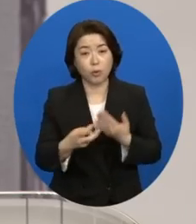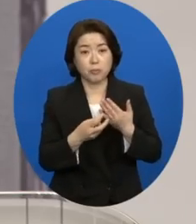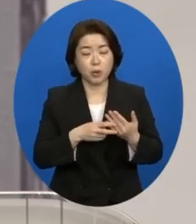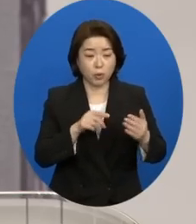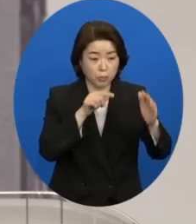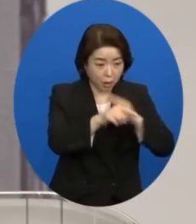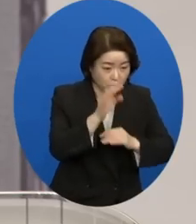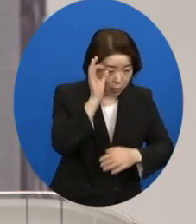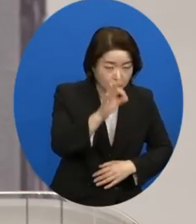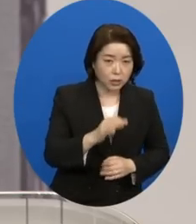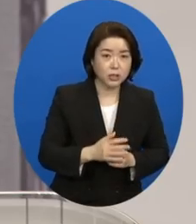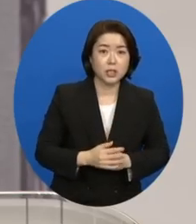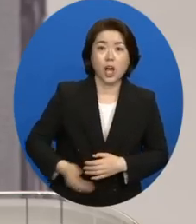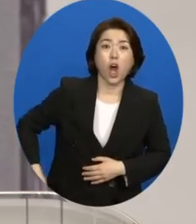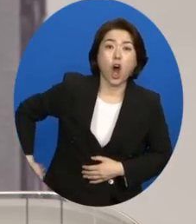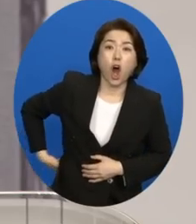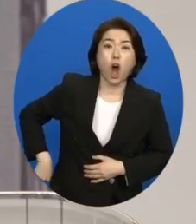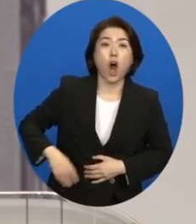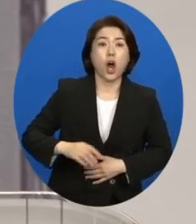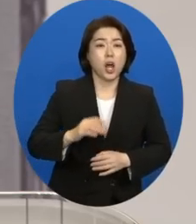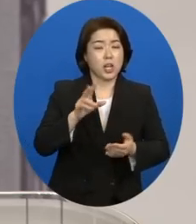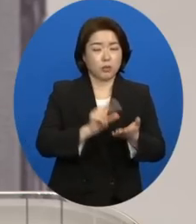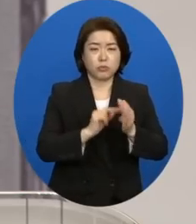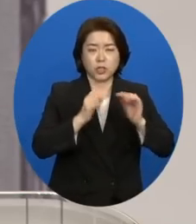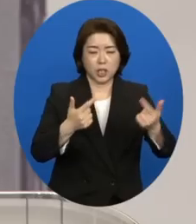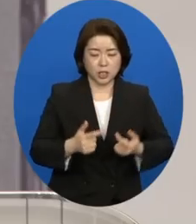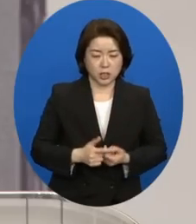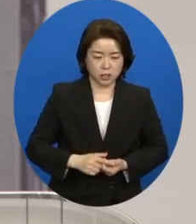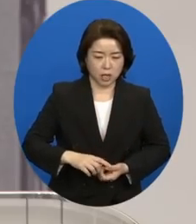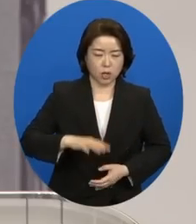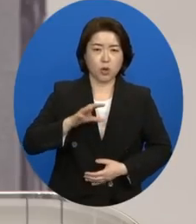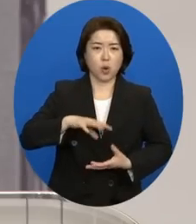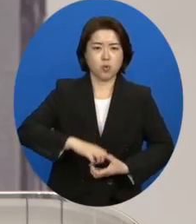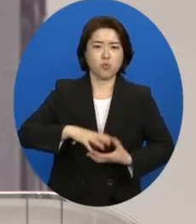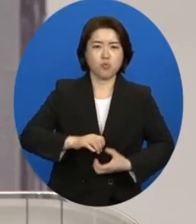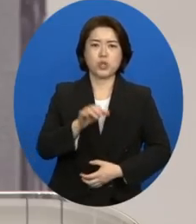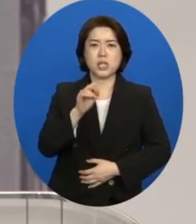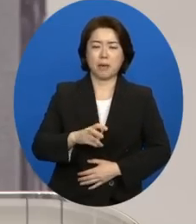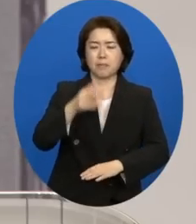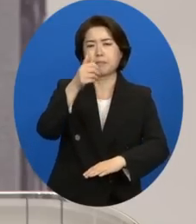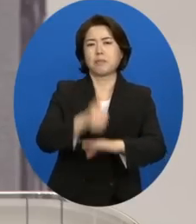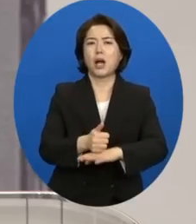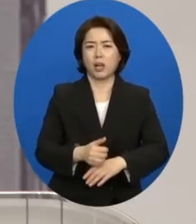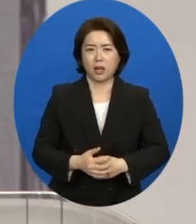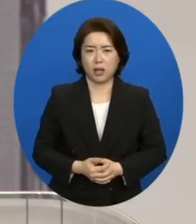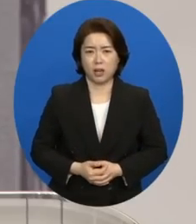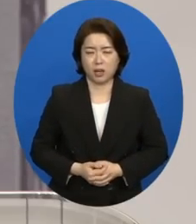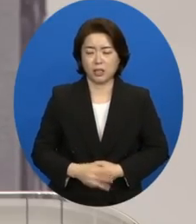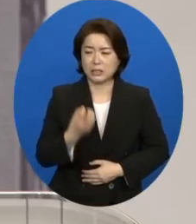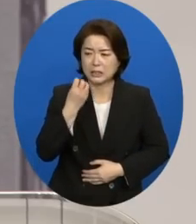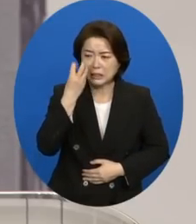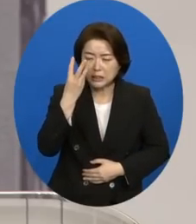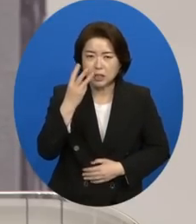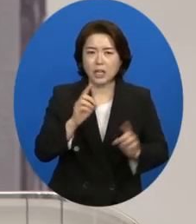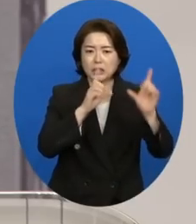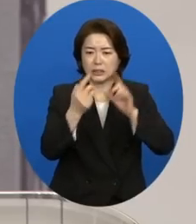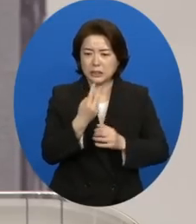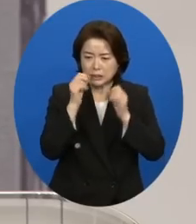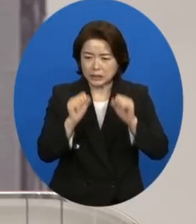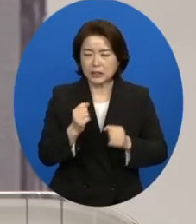문제가 아니고 위암 말기 위암 말기 3개월 살 수